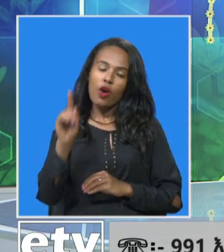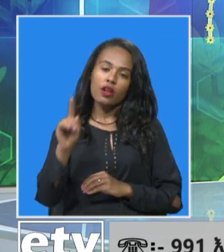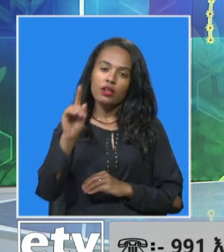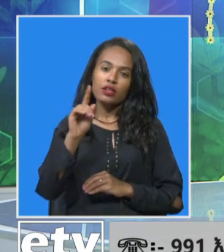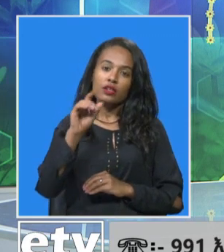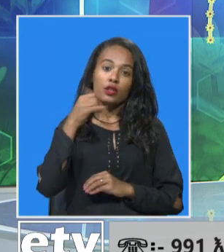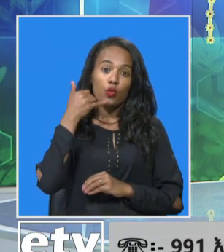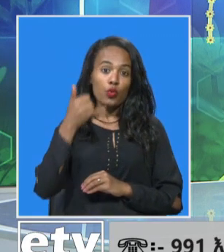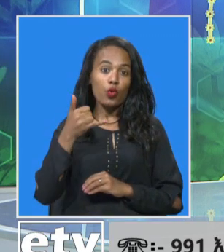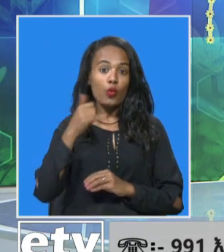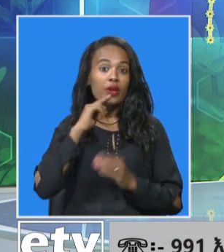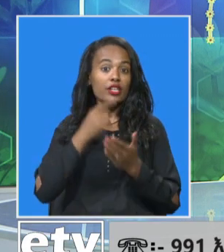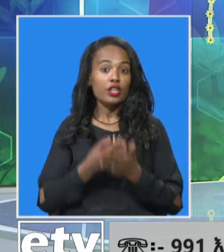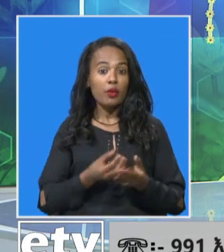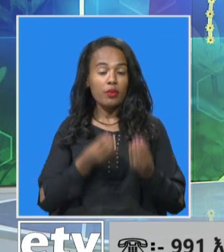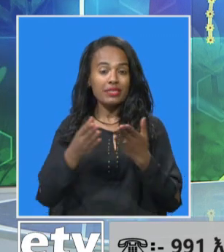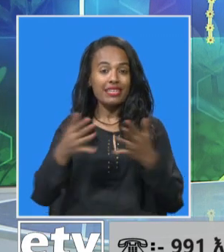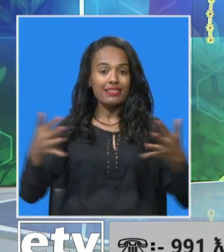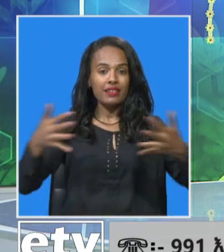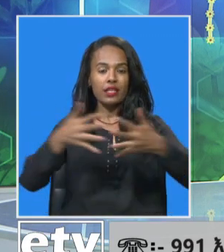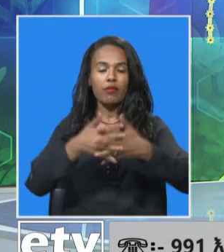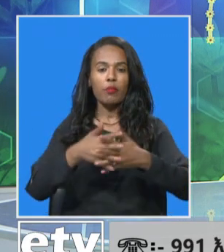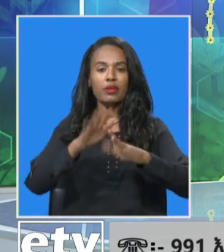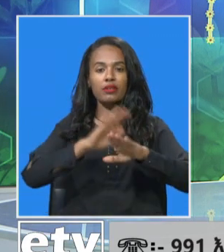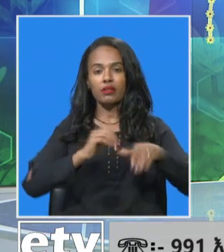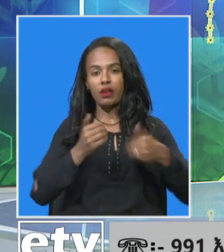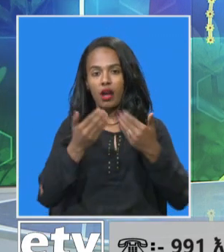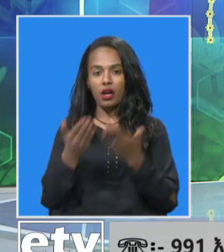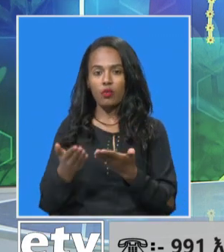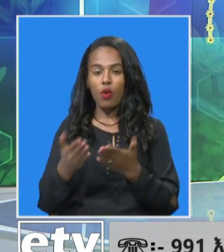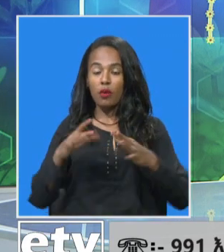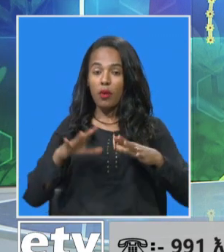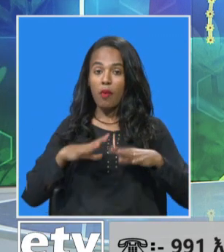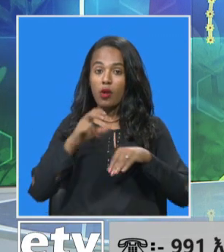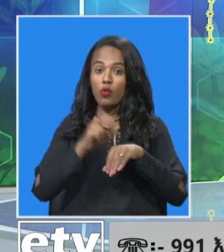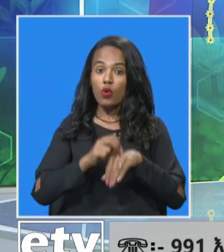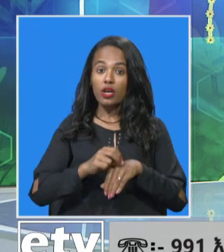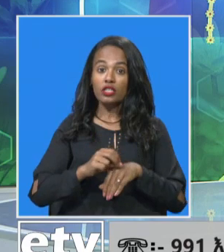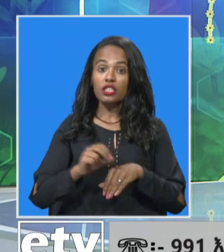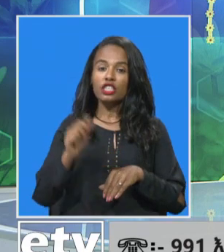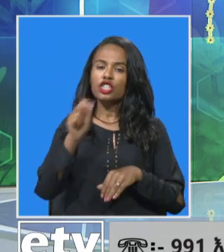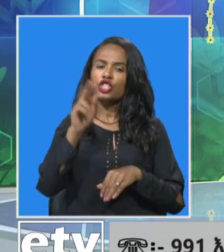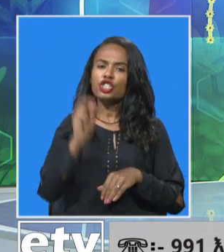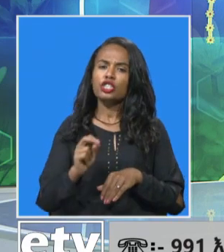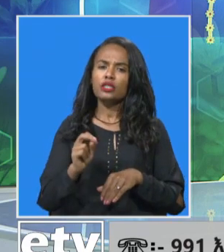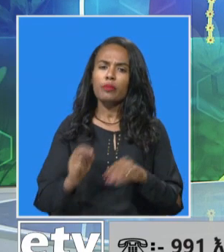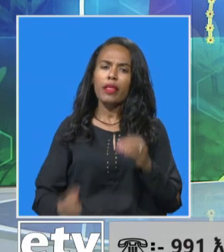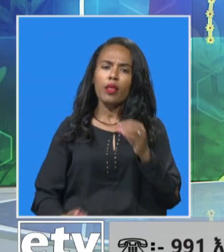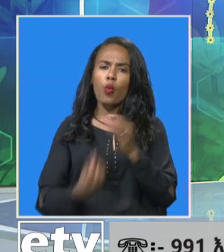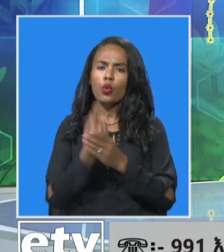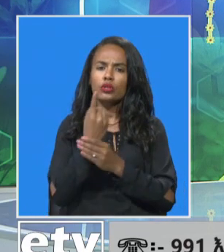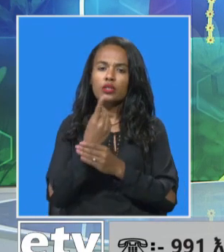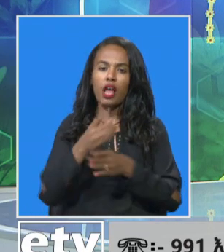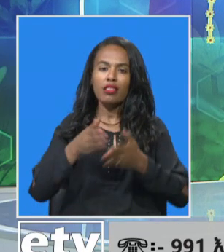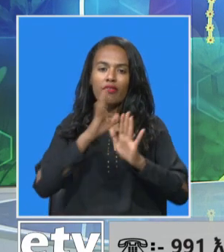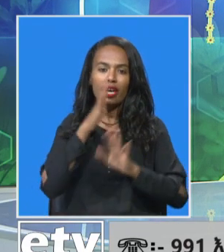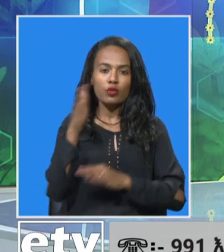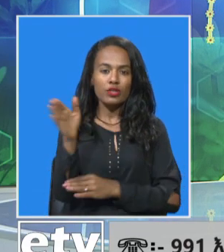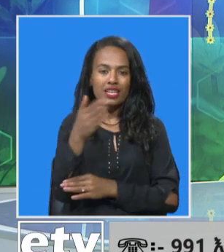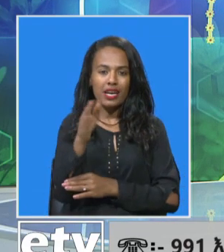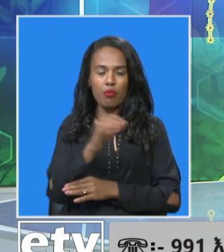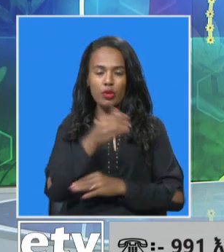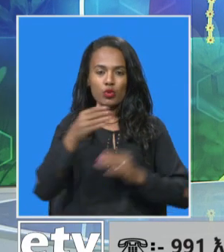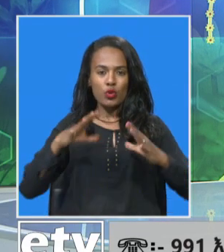በ0111110111 ደውሎ መረጃ በመስጠት እንዲተባበርም ጥሪ አቅርቧል። በበዓሉ ወቅት ርችት መተኮስ፣ ያልተፈቀዱ ሰንደቅ ዓላማዎችና ሌሎች